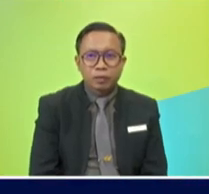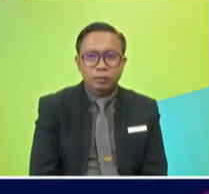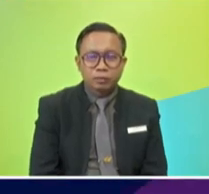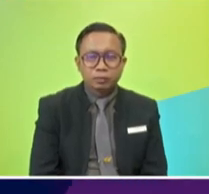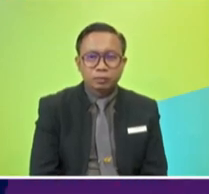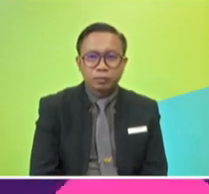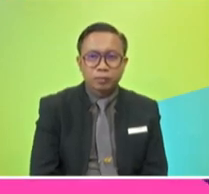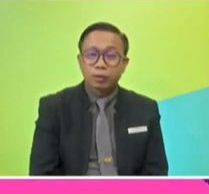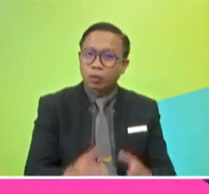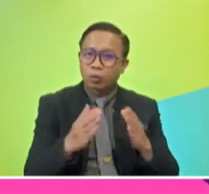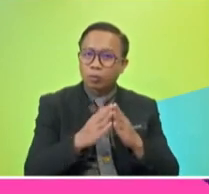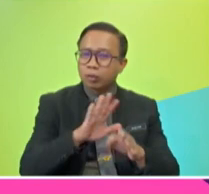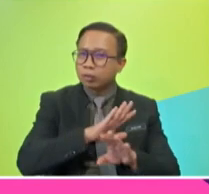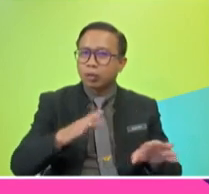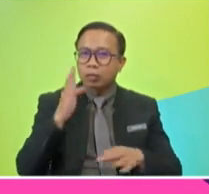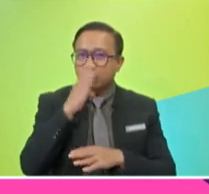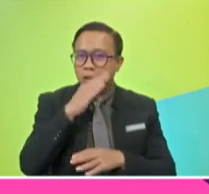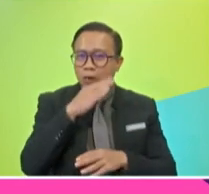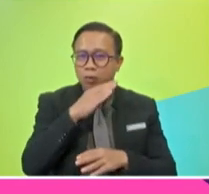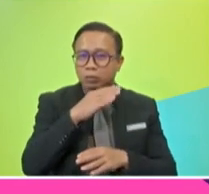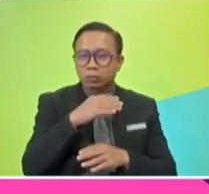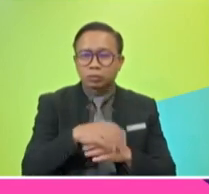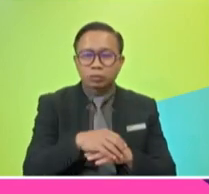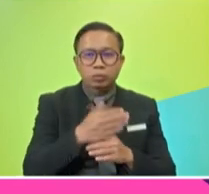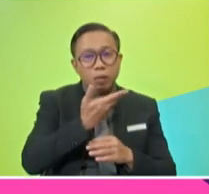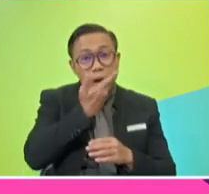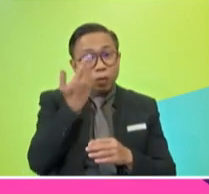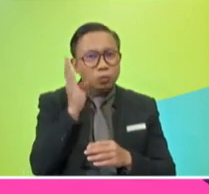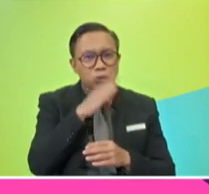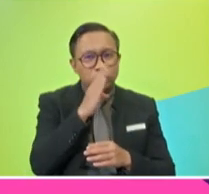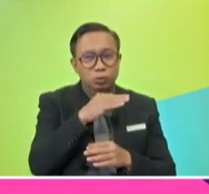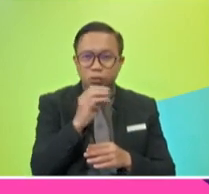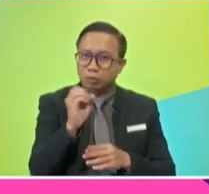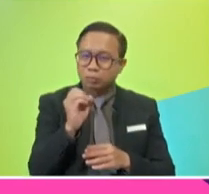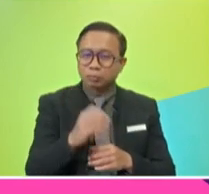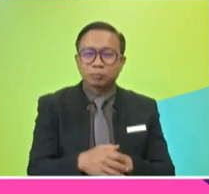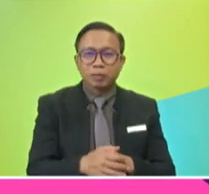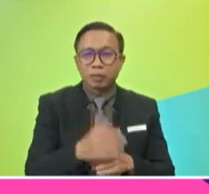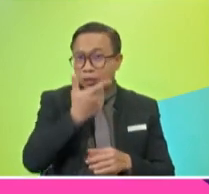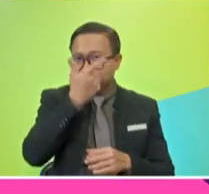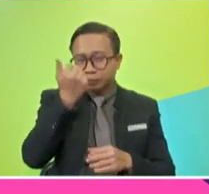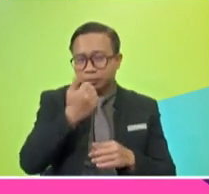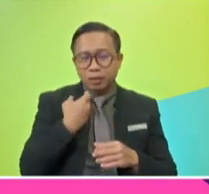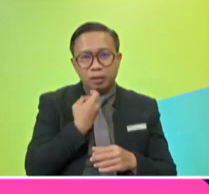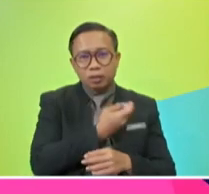rumah tidak berbau apa tuh busuk berbau busuk tadi